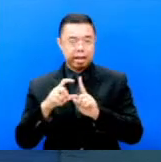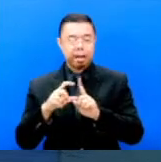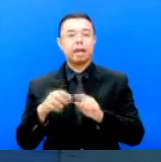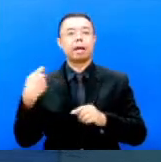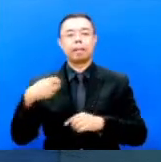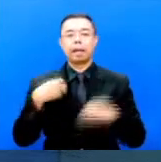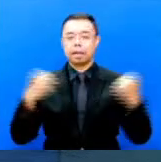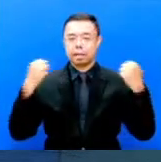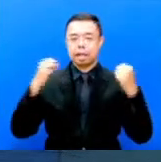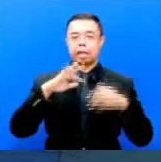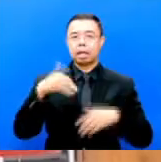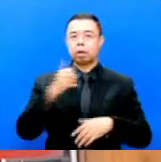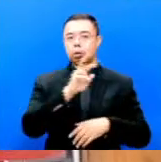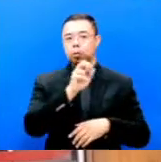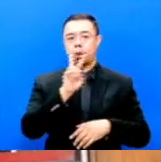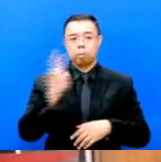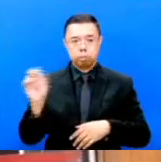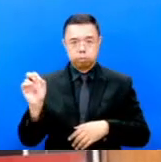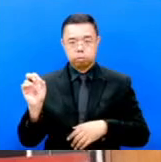Kementerian Kesehatan tahun